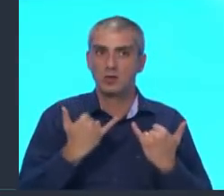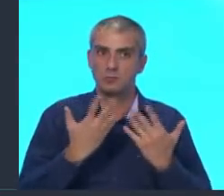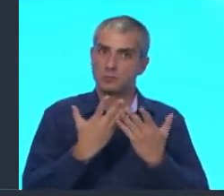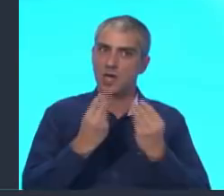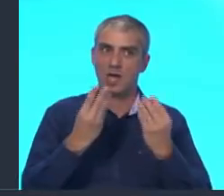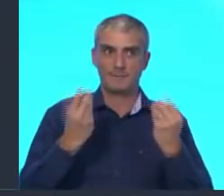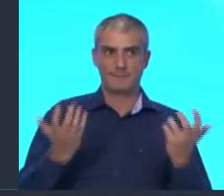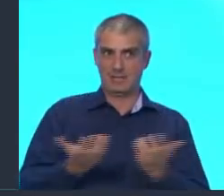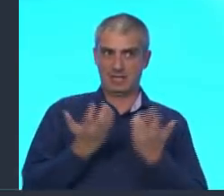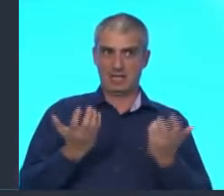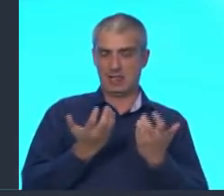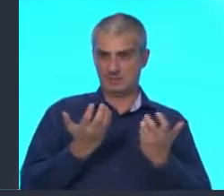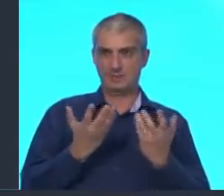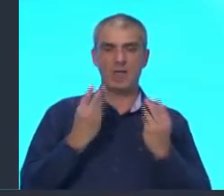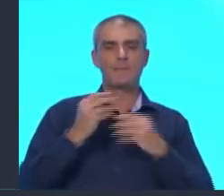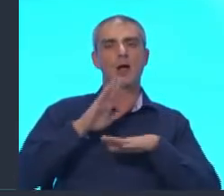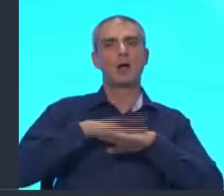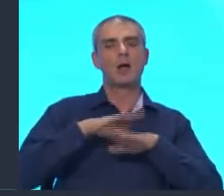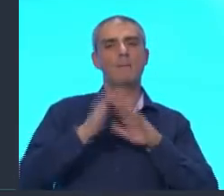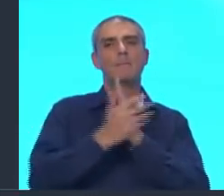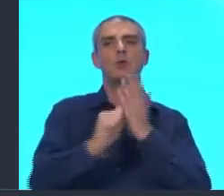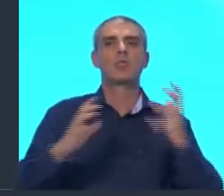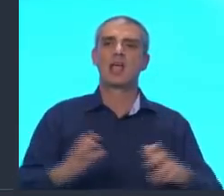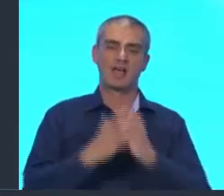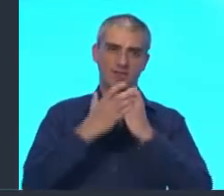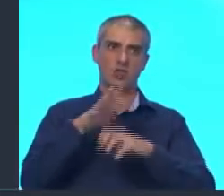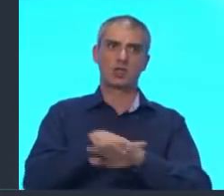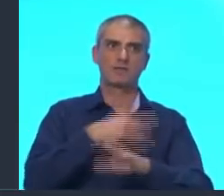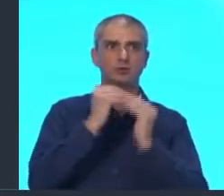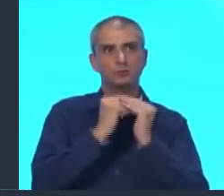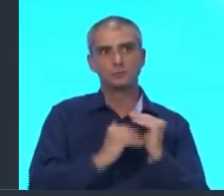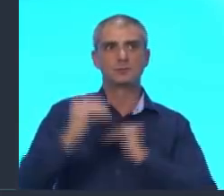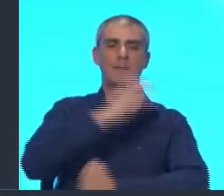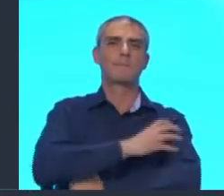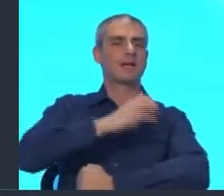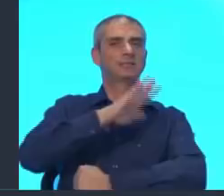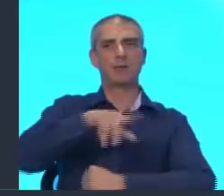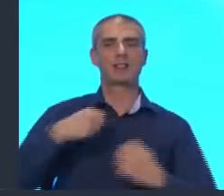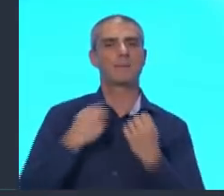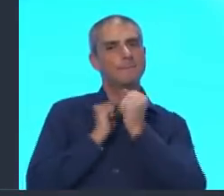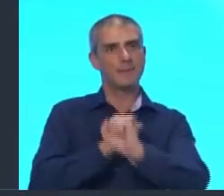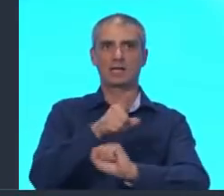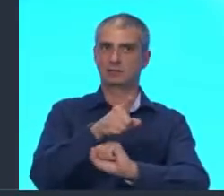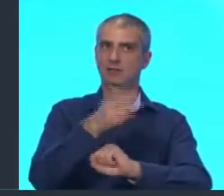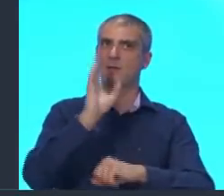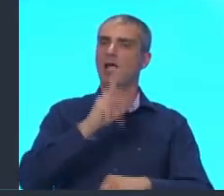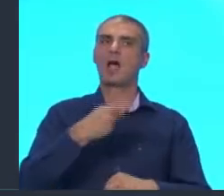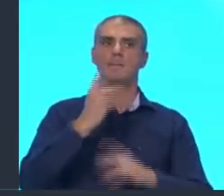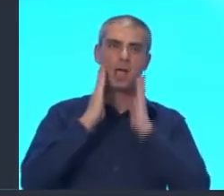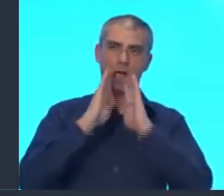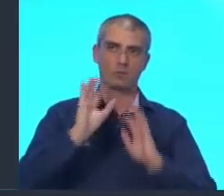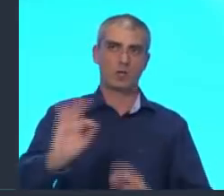כלים, הרבה מיומנויות חברתיות ורגשיות, מעצימה את הילדים, מחזקת אותם, מחזקת את האמונה